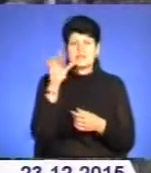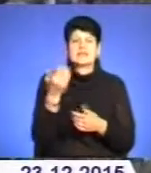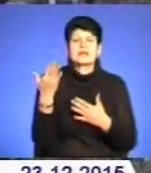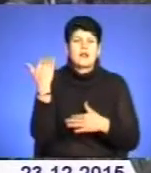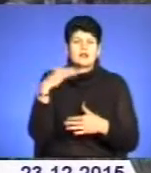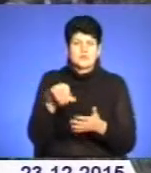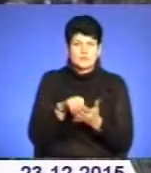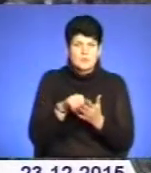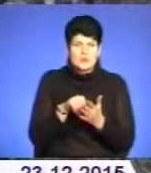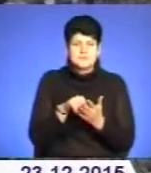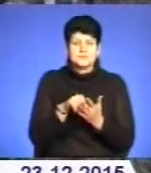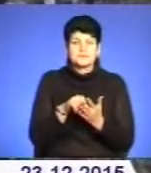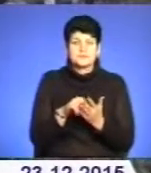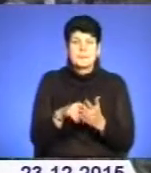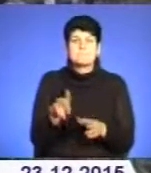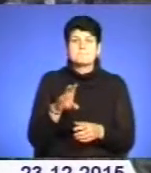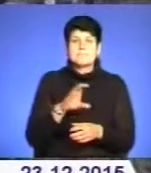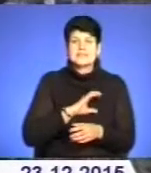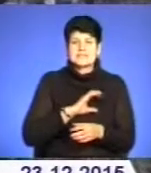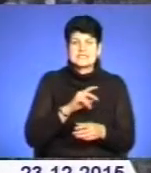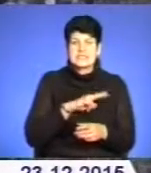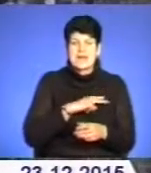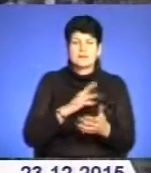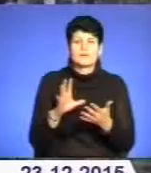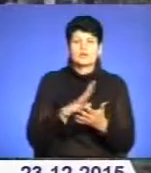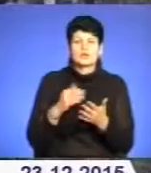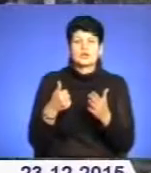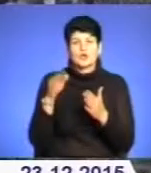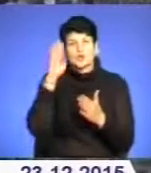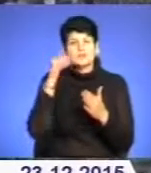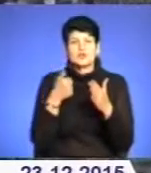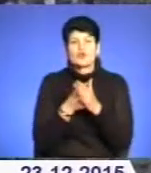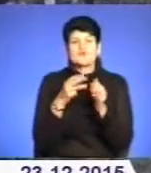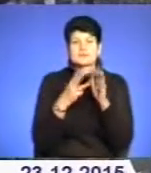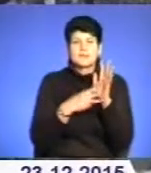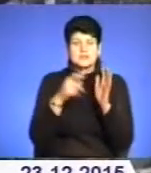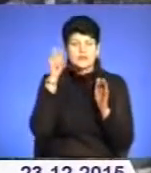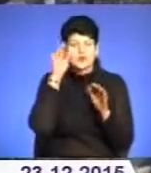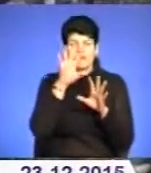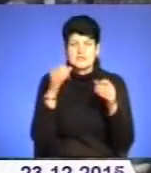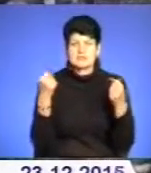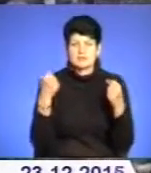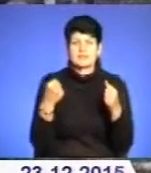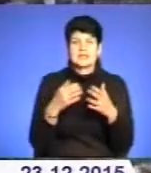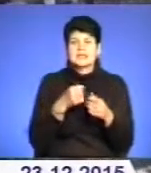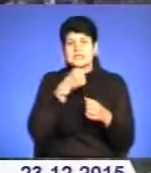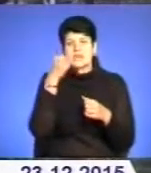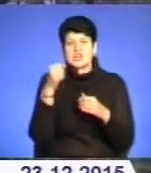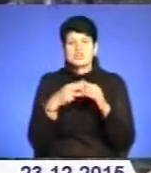виступали. Призерами у нас стали хлопці до 18 років, всі спортсмени до 18, старше 18, у